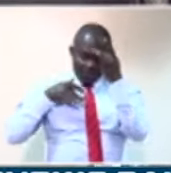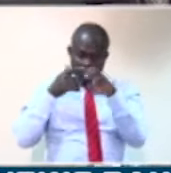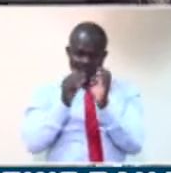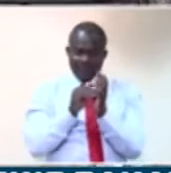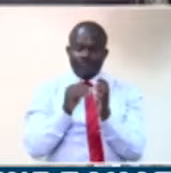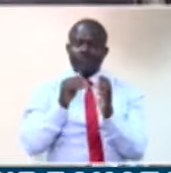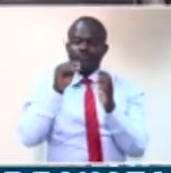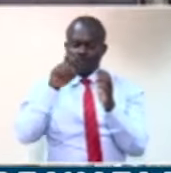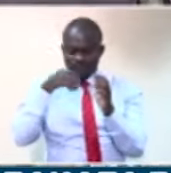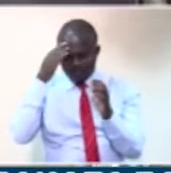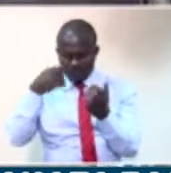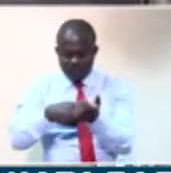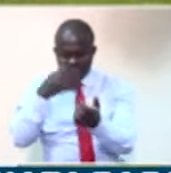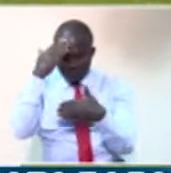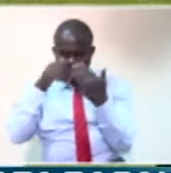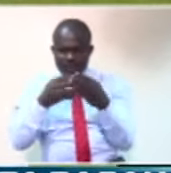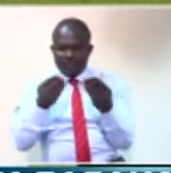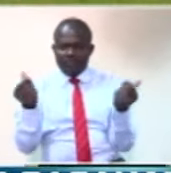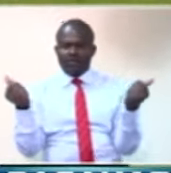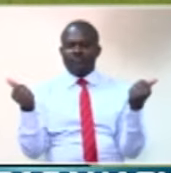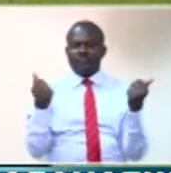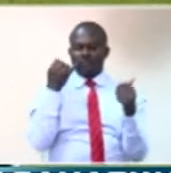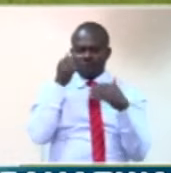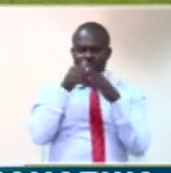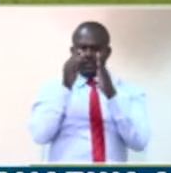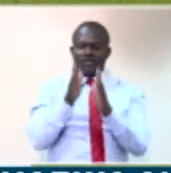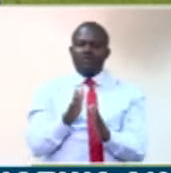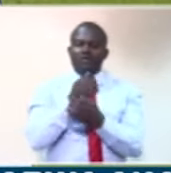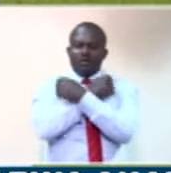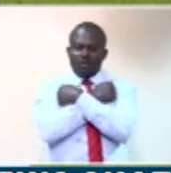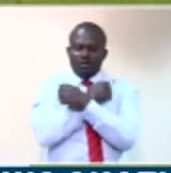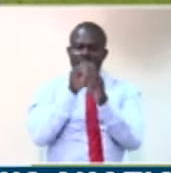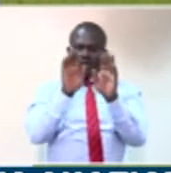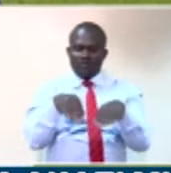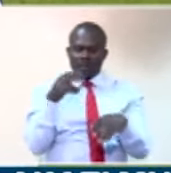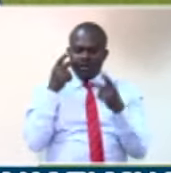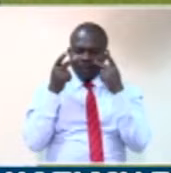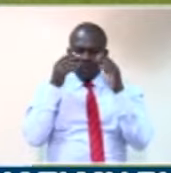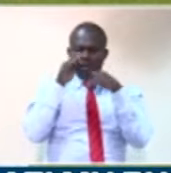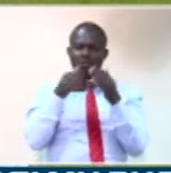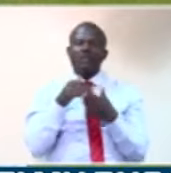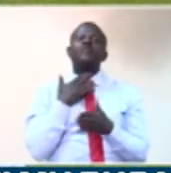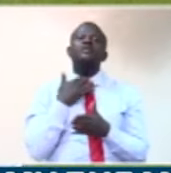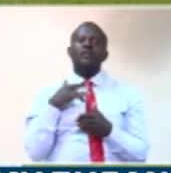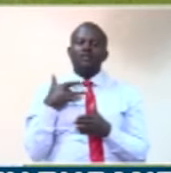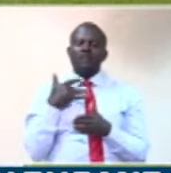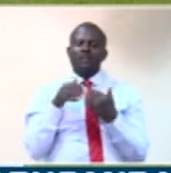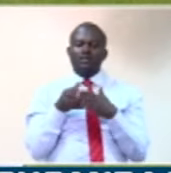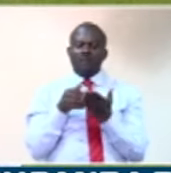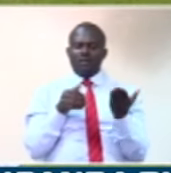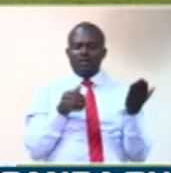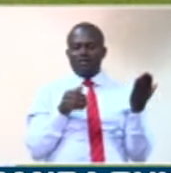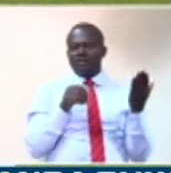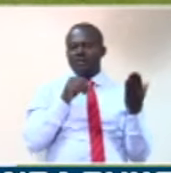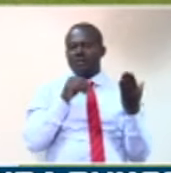no gutinyuka kuyivuza kuko ikira. Kubona umuntu hari ibintu yakundaga yaretse, ukabona umuntu ari gushaka kumva yiheza kandi utari busanzwe